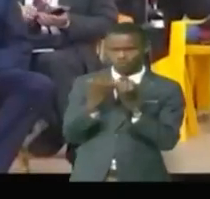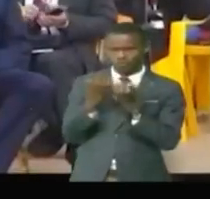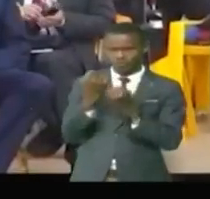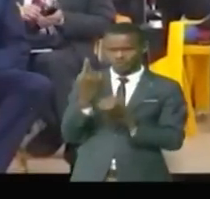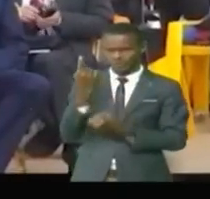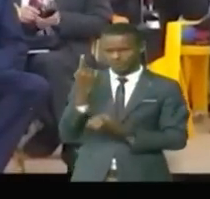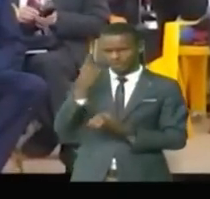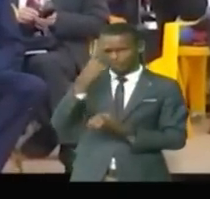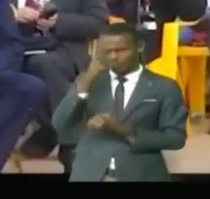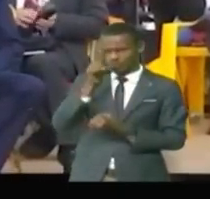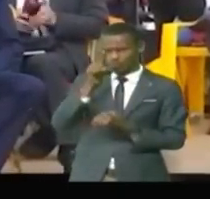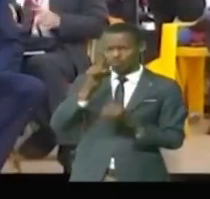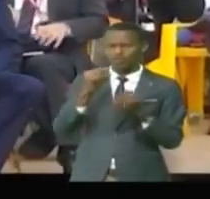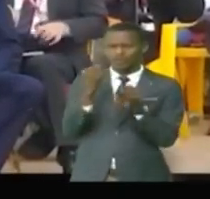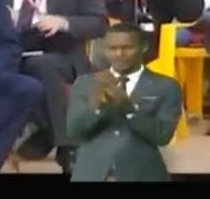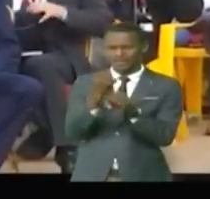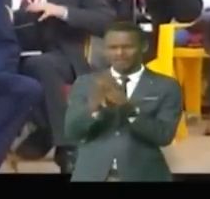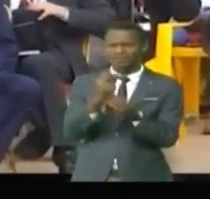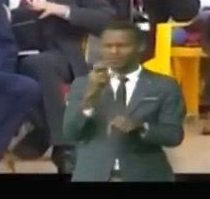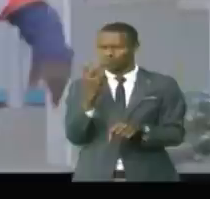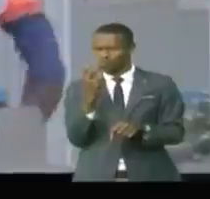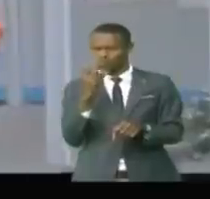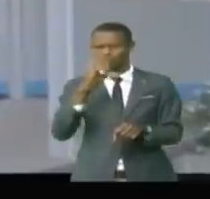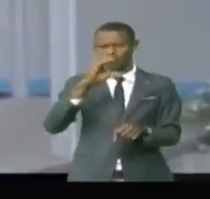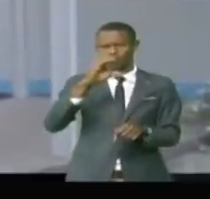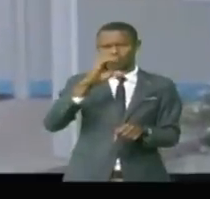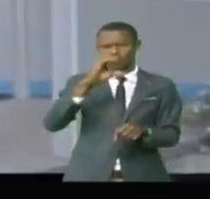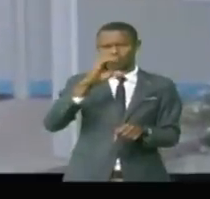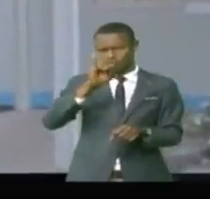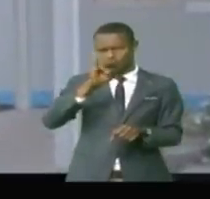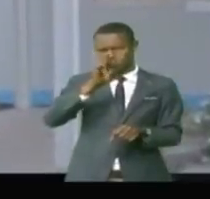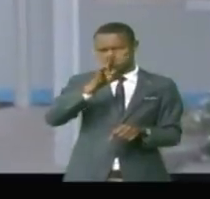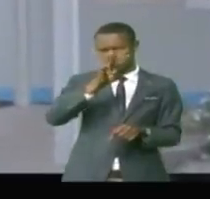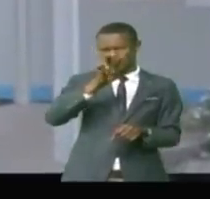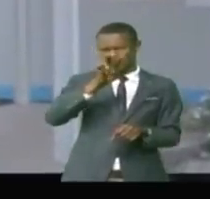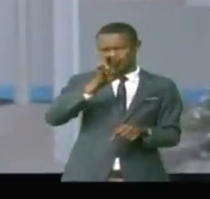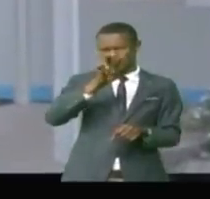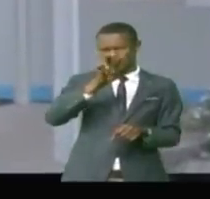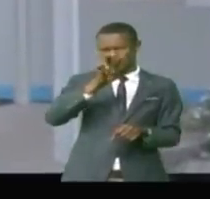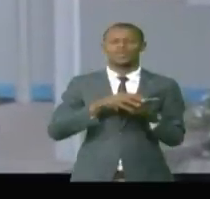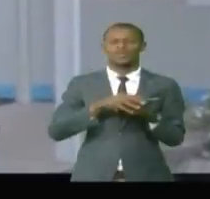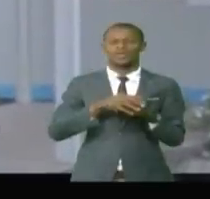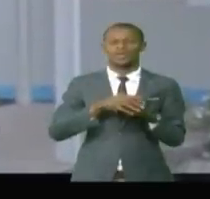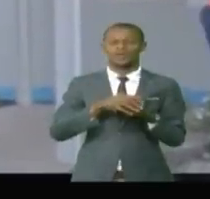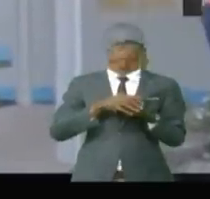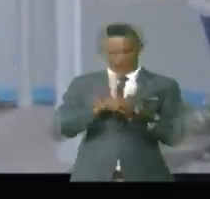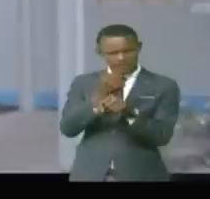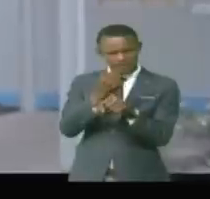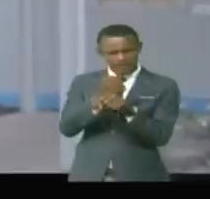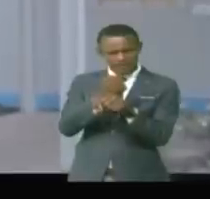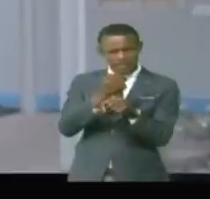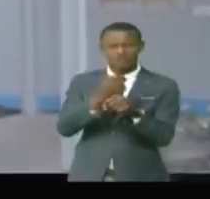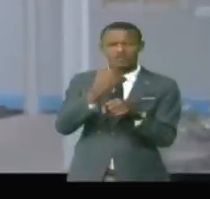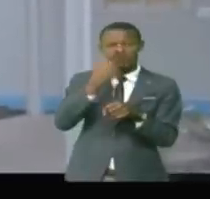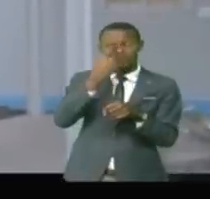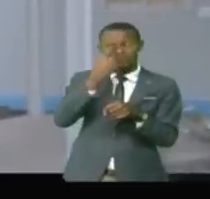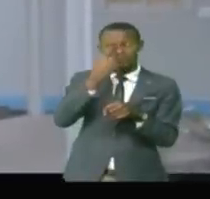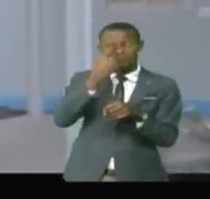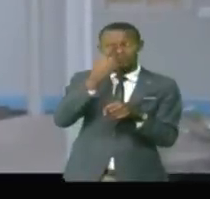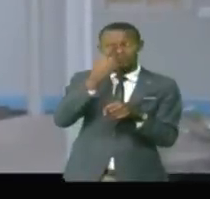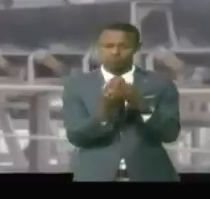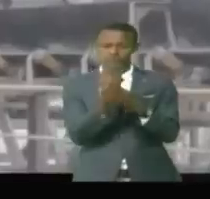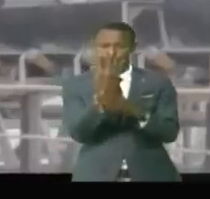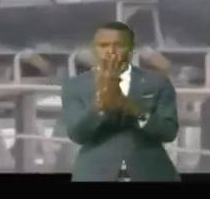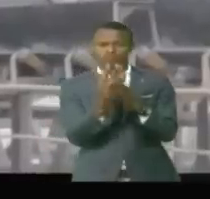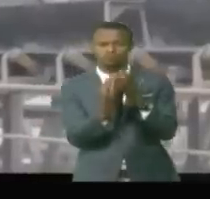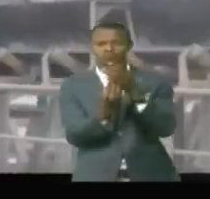RG Africa, située à la frontière entre la République du Congo et la Zambie, Chakania, comprend une mine à